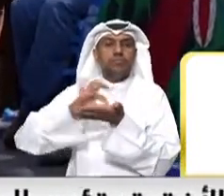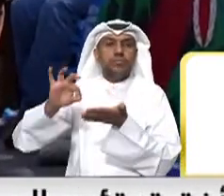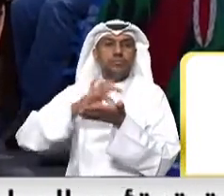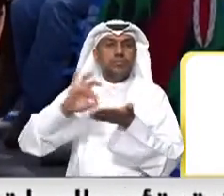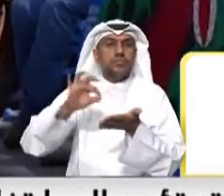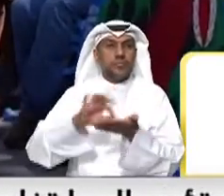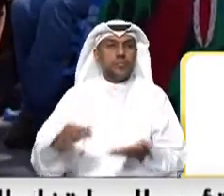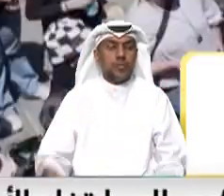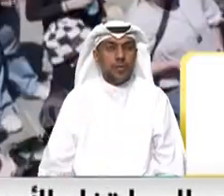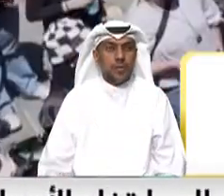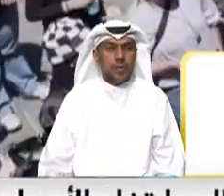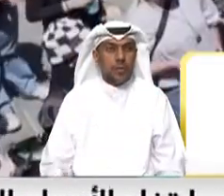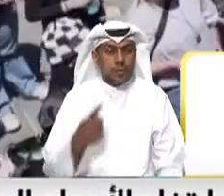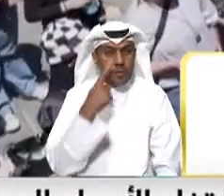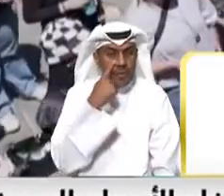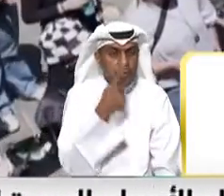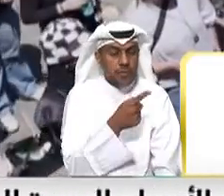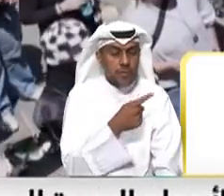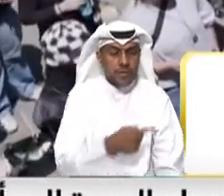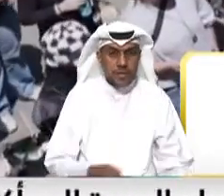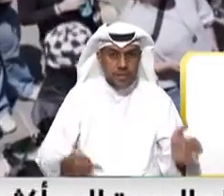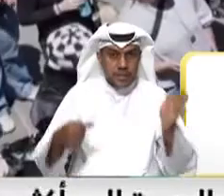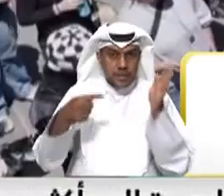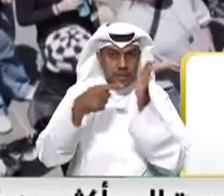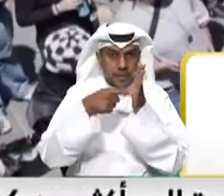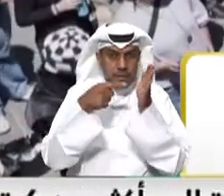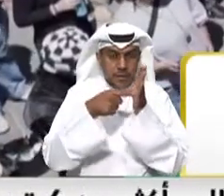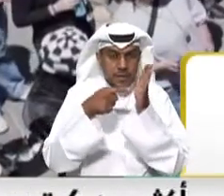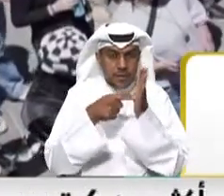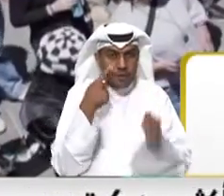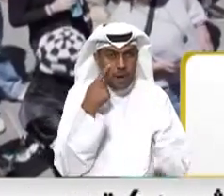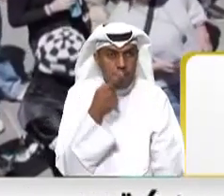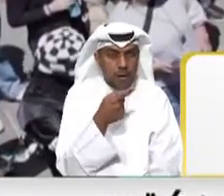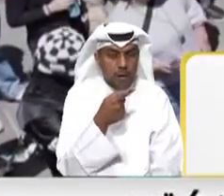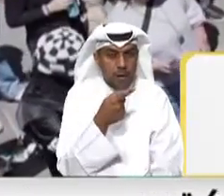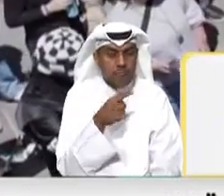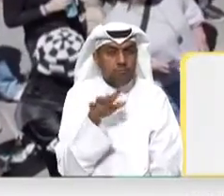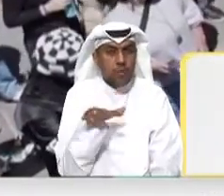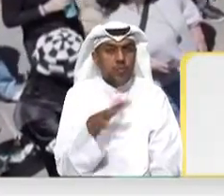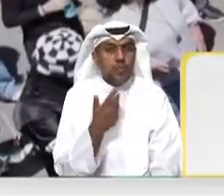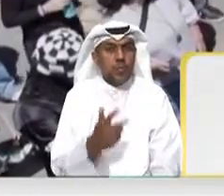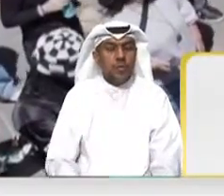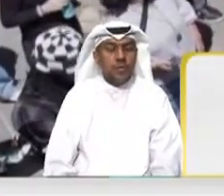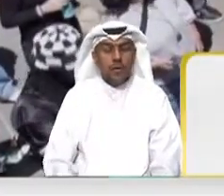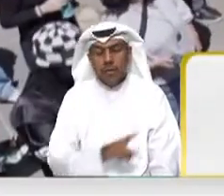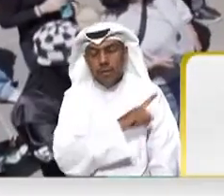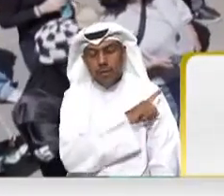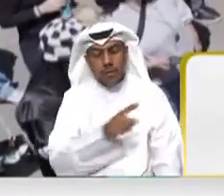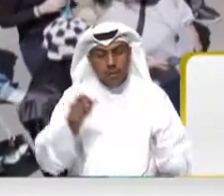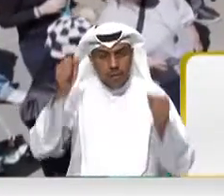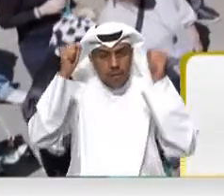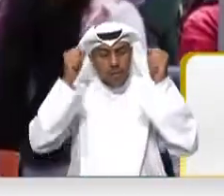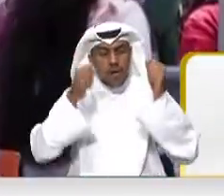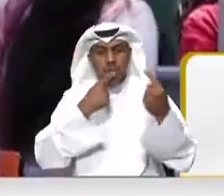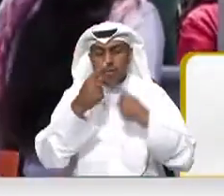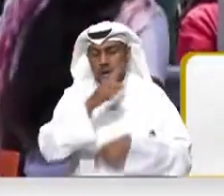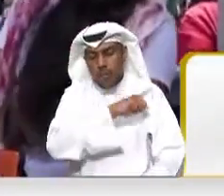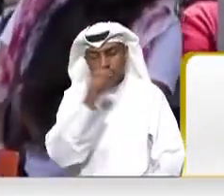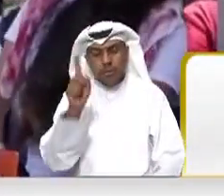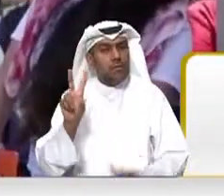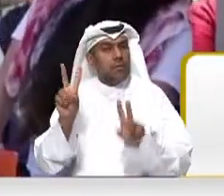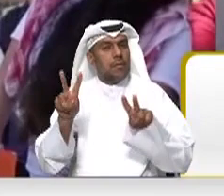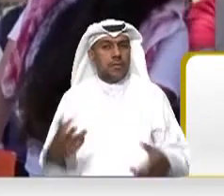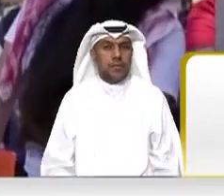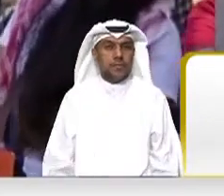نيويورك عقب اعلان الجامعه وصول المفاوضات الراميه لانهاء الاحتجاج الى طريق مسدود